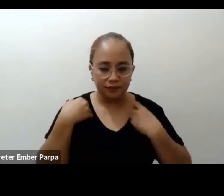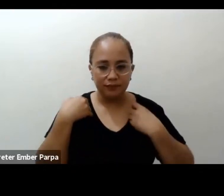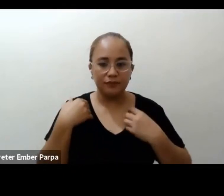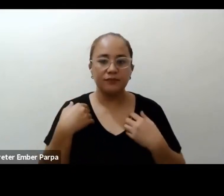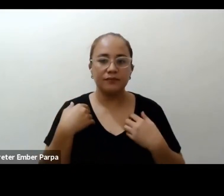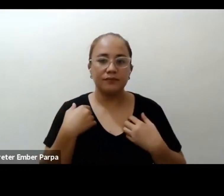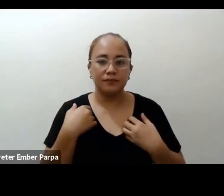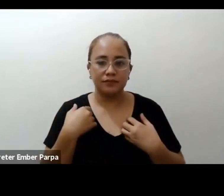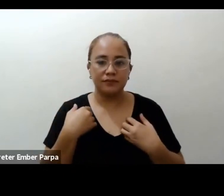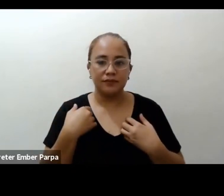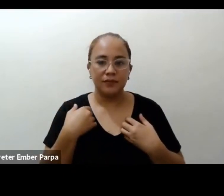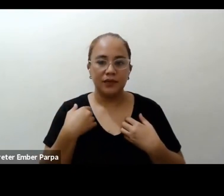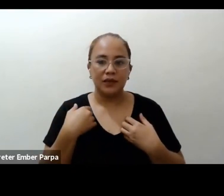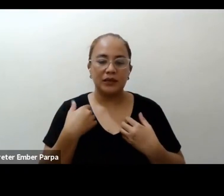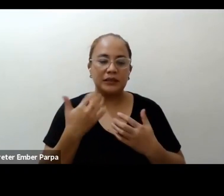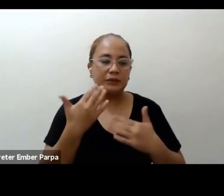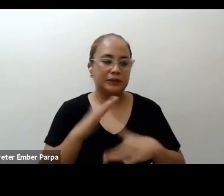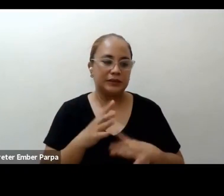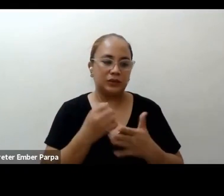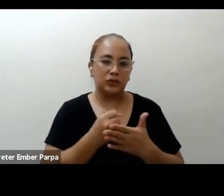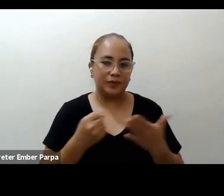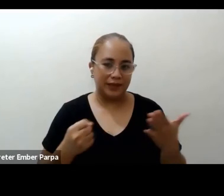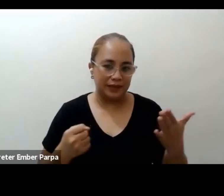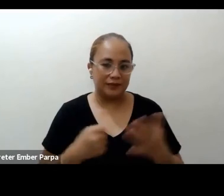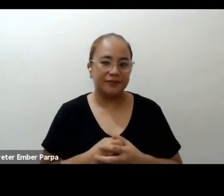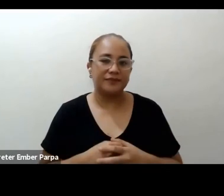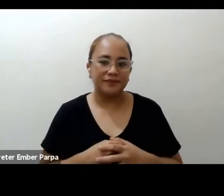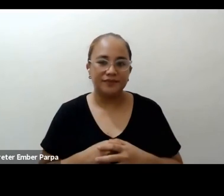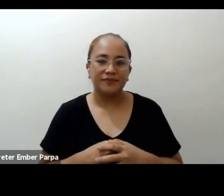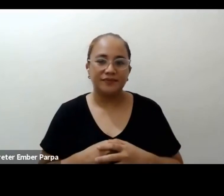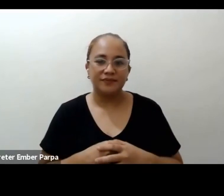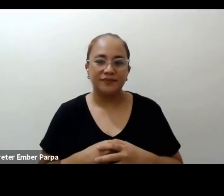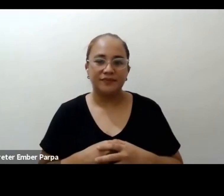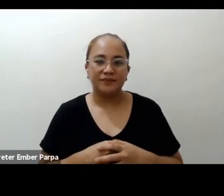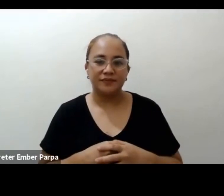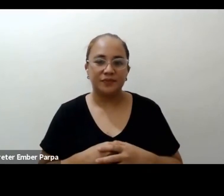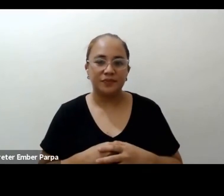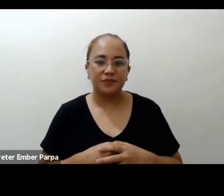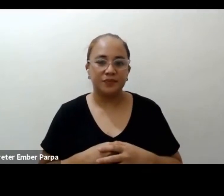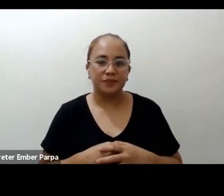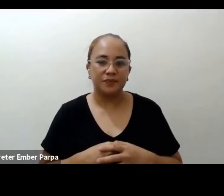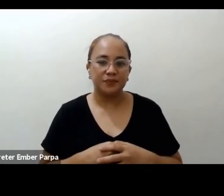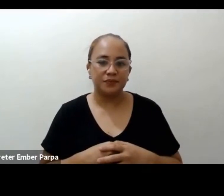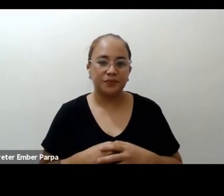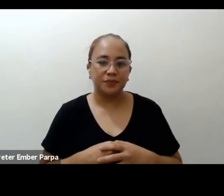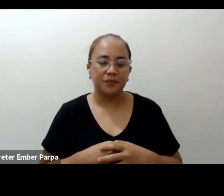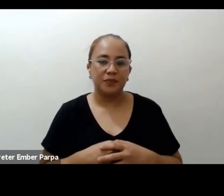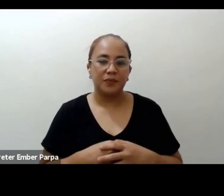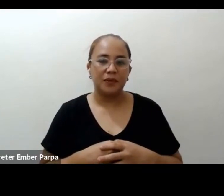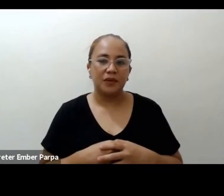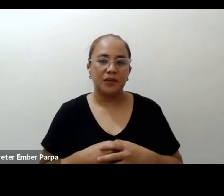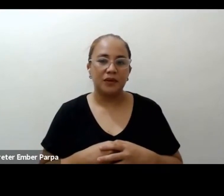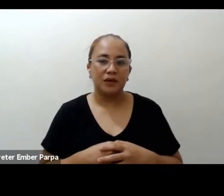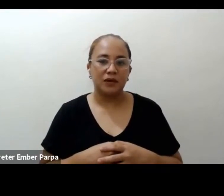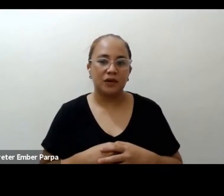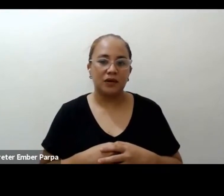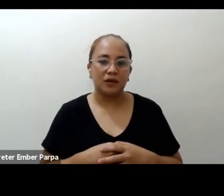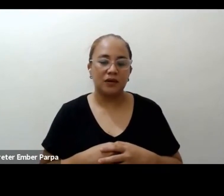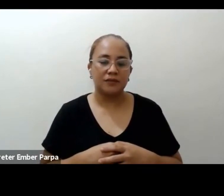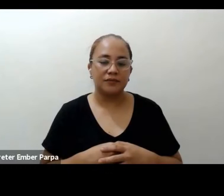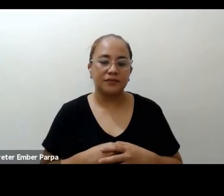supply. Limitations sa supply. Okay. Ang observation